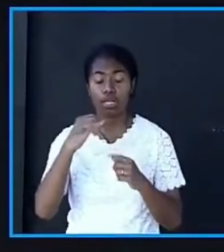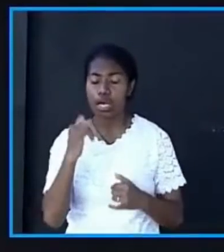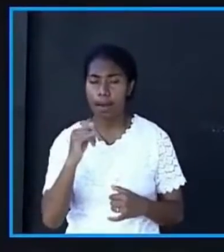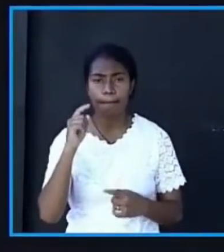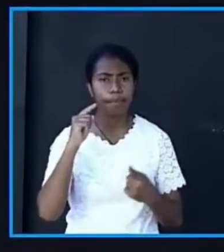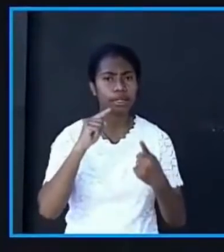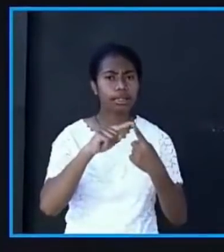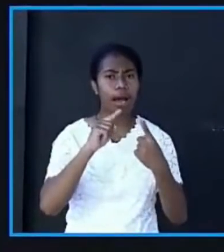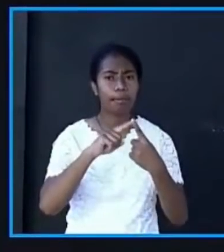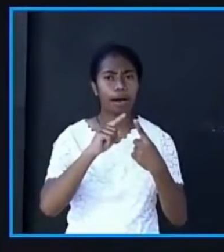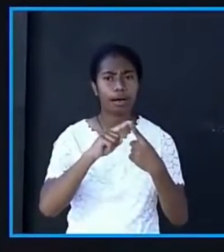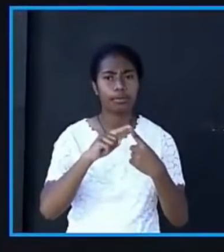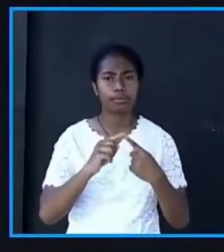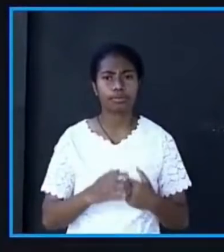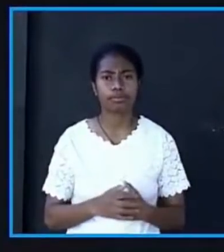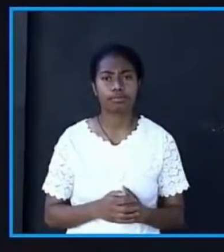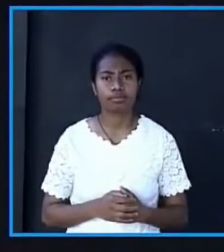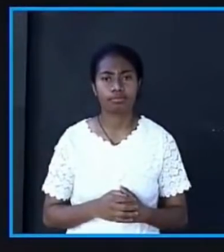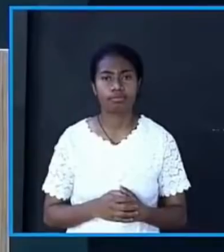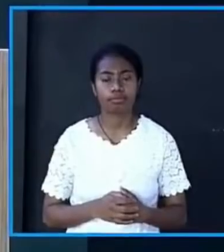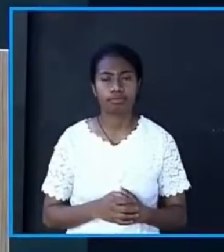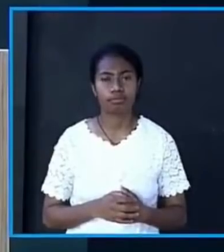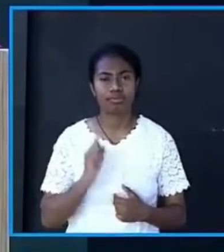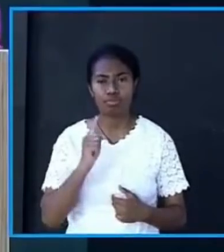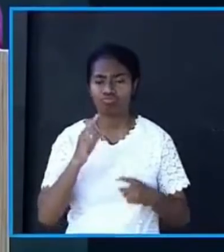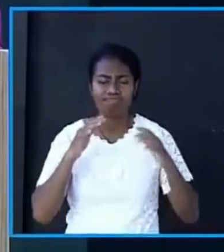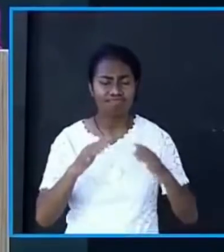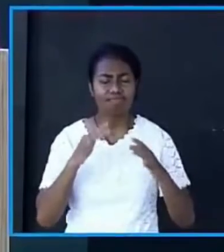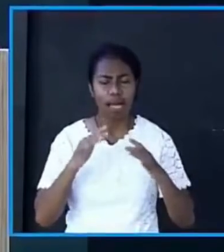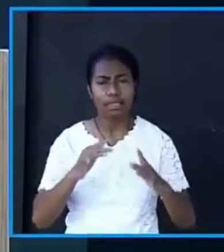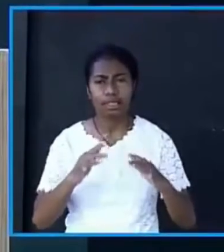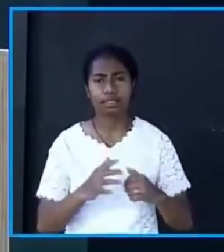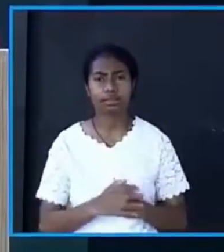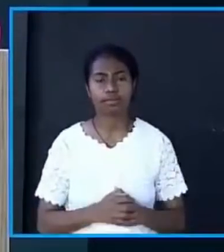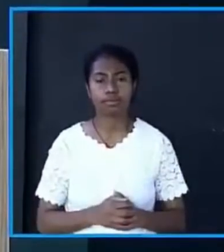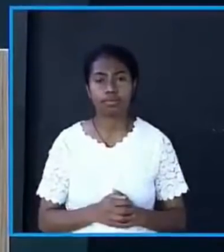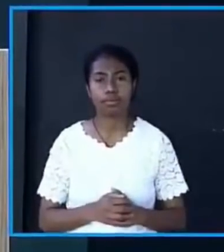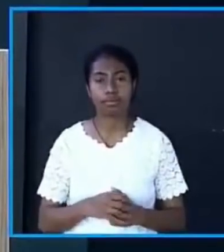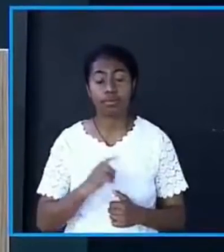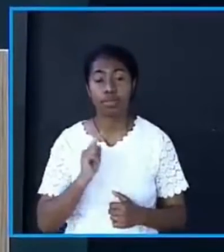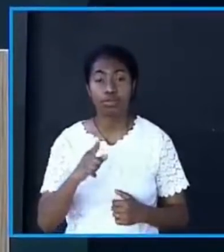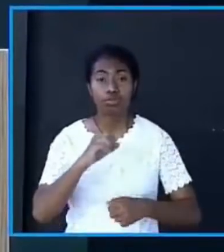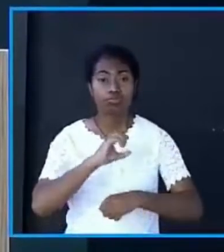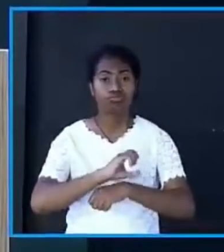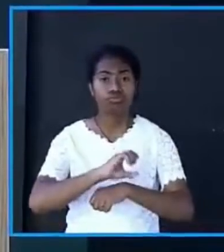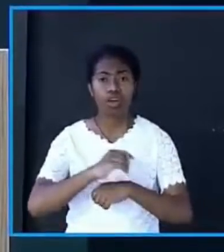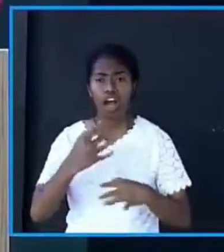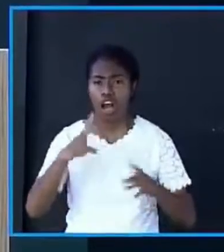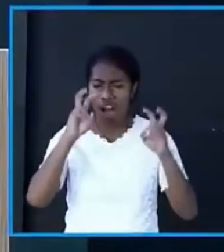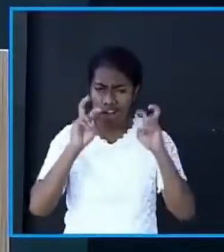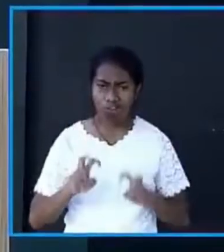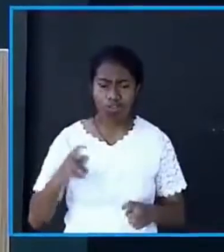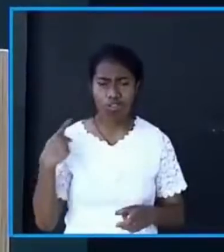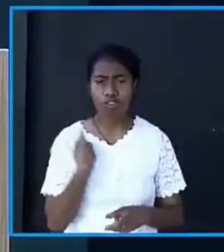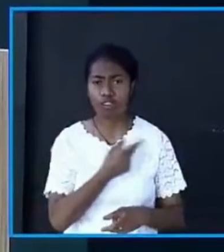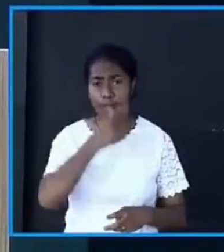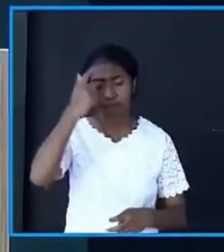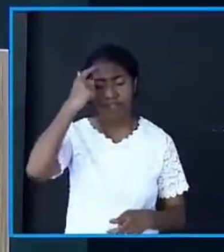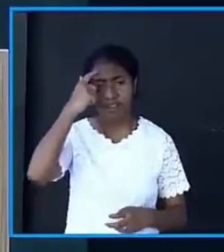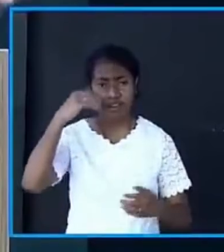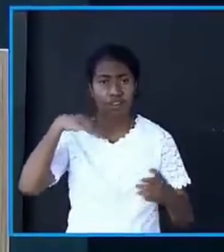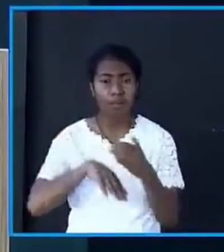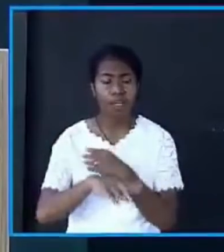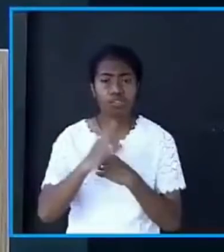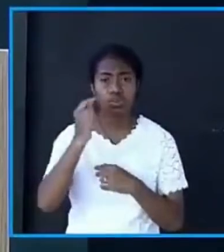negara Nah coba Sudah membayangkan Itulah sebabnya gereja tuh Harus berpikir kita masuk pada